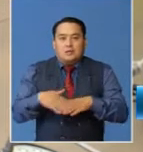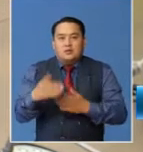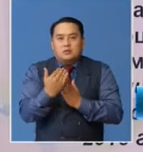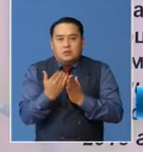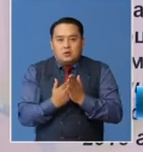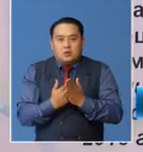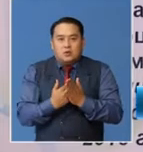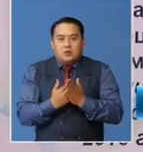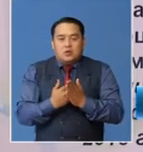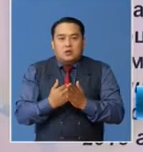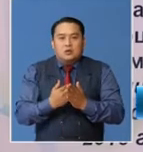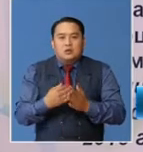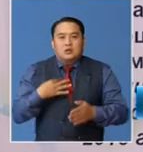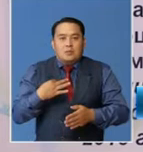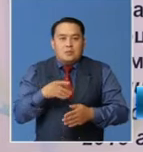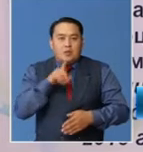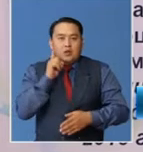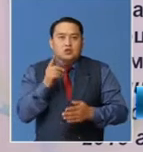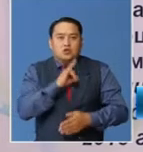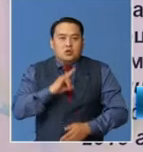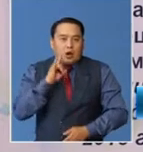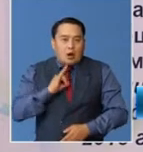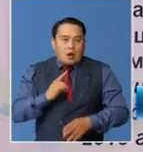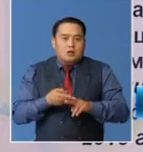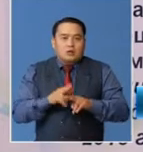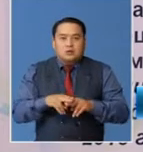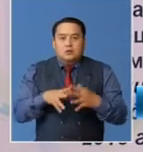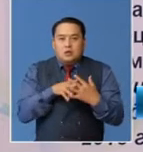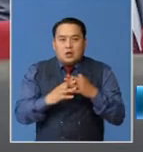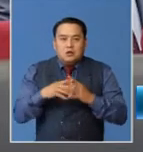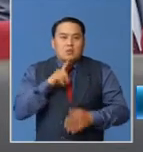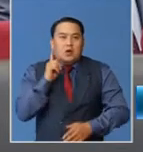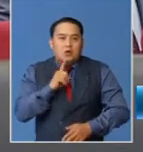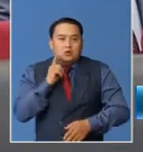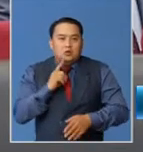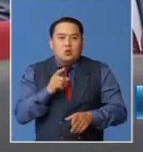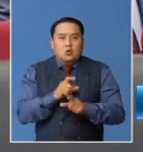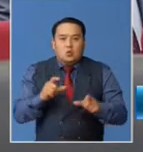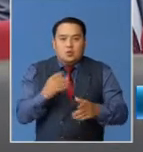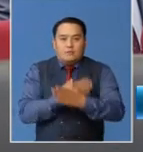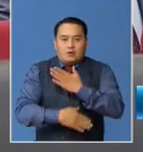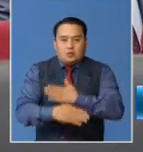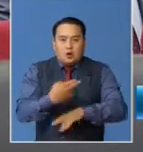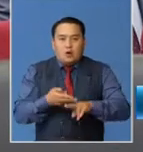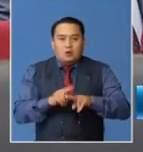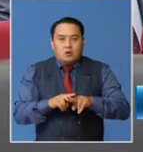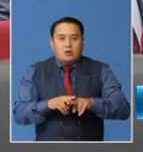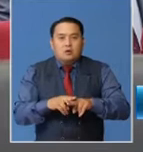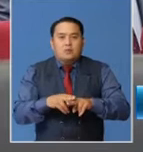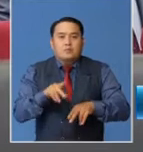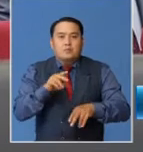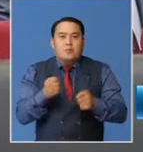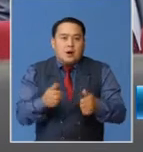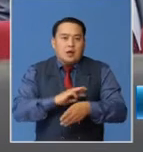населения. В списке иждивенцы, молодые женщины, фрилансеры, сельская молодежь, люди с ограниченными возможностями, выходцы